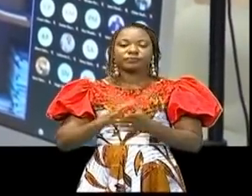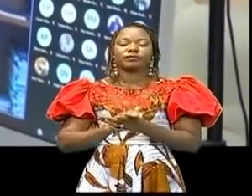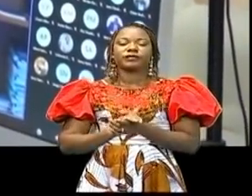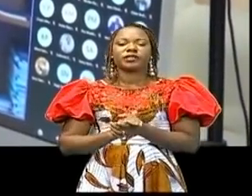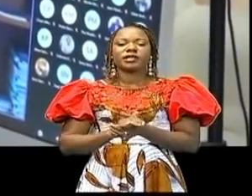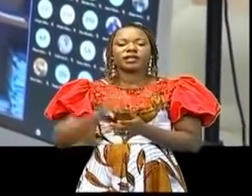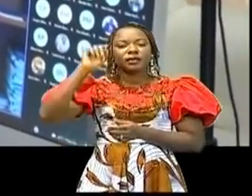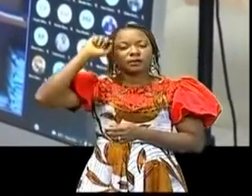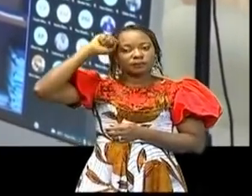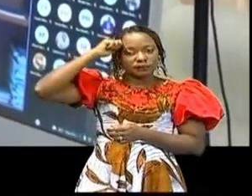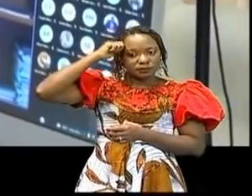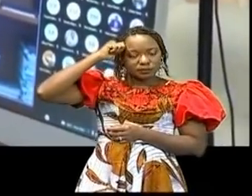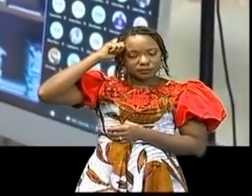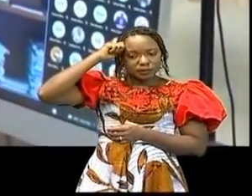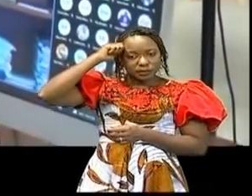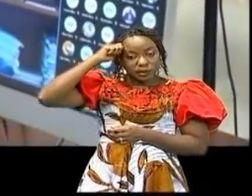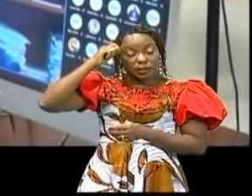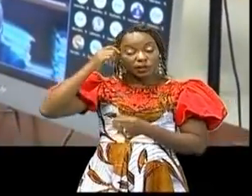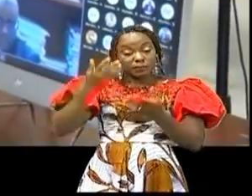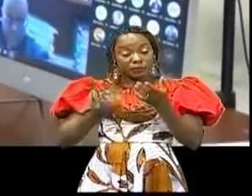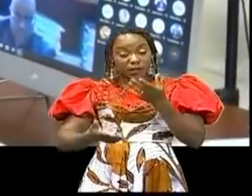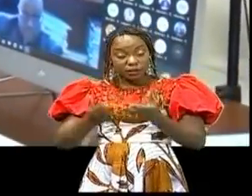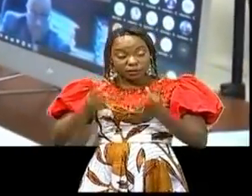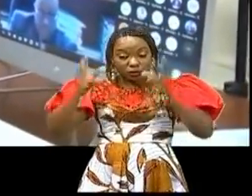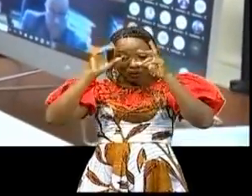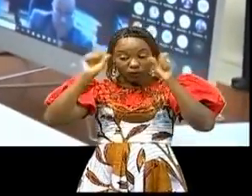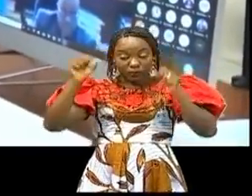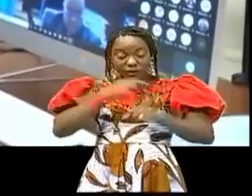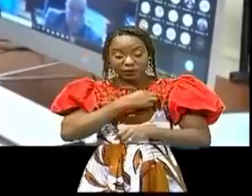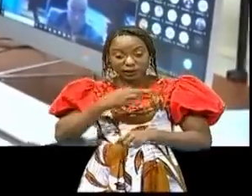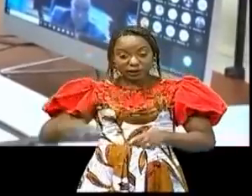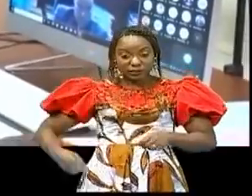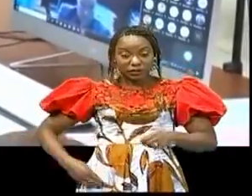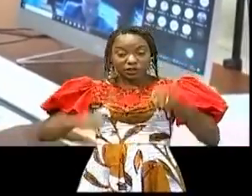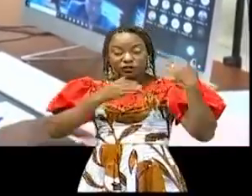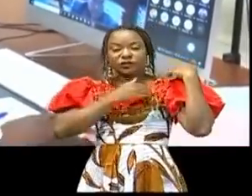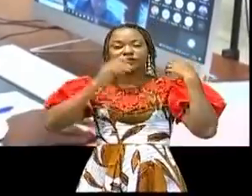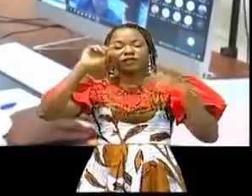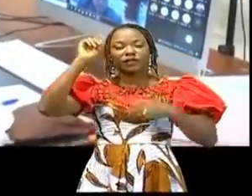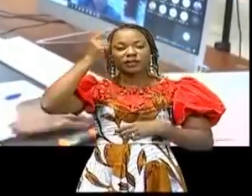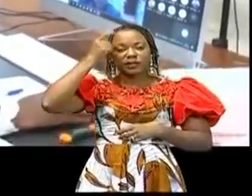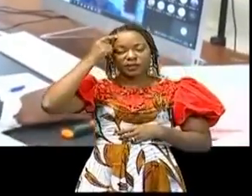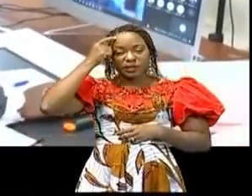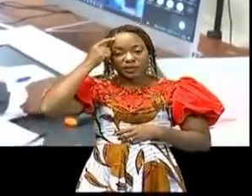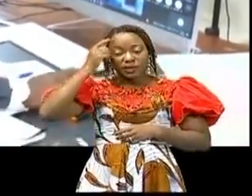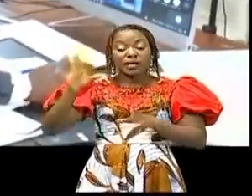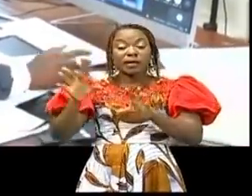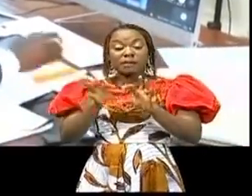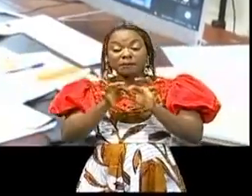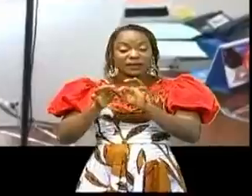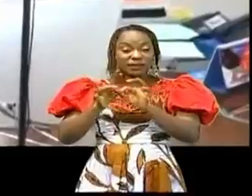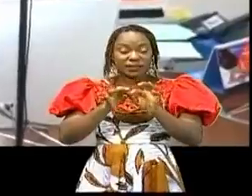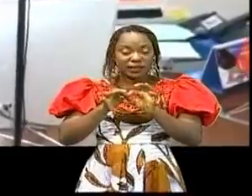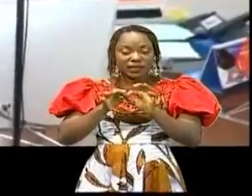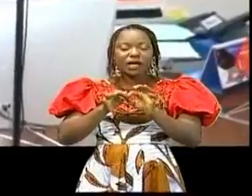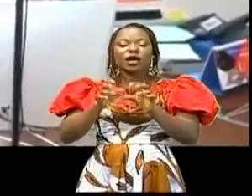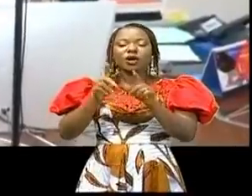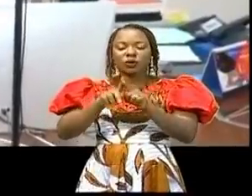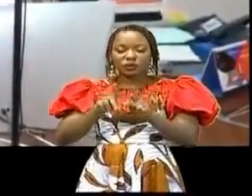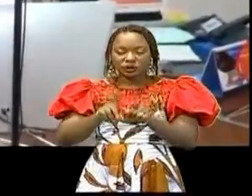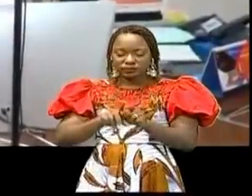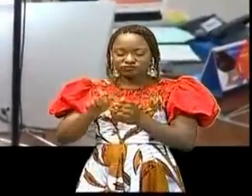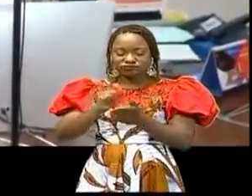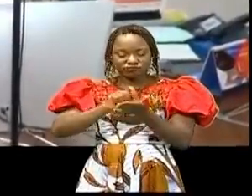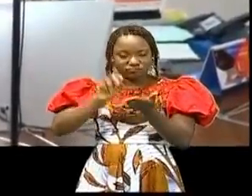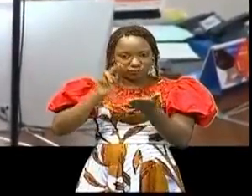Il a rappelé que c'est à l'initiative du président de la République, chef de l'État, qu'un partenariat stratégique a été conclu l'an